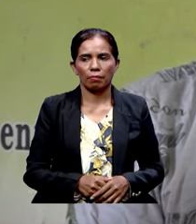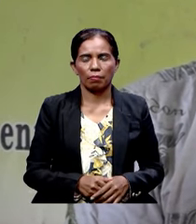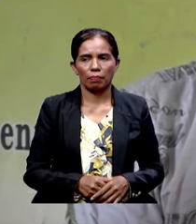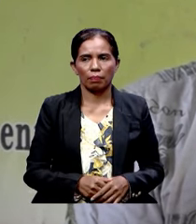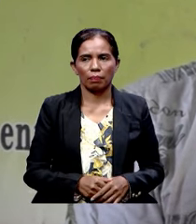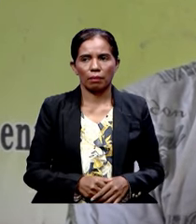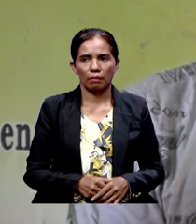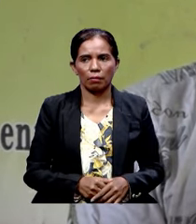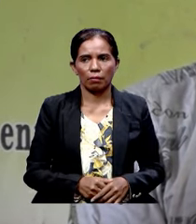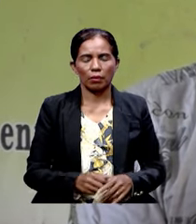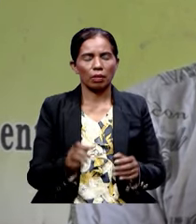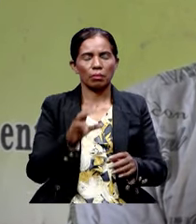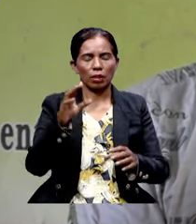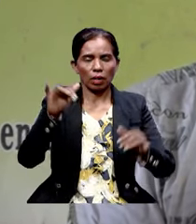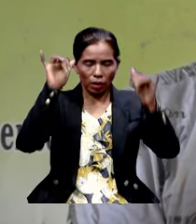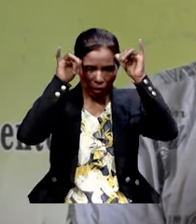Karau senulo resingrua.